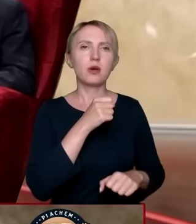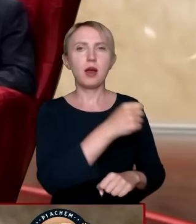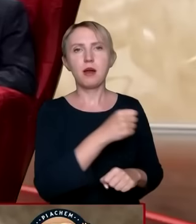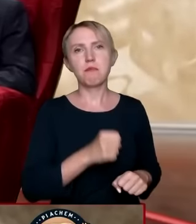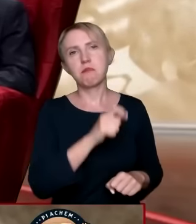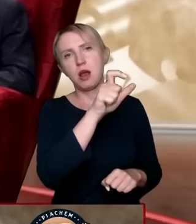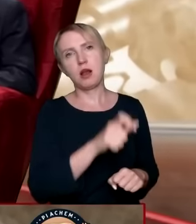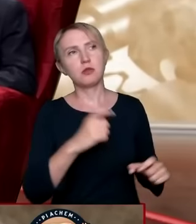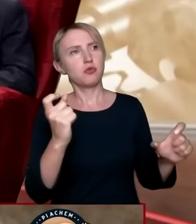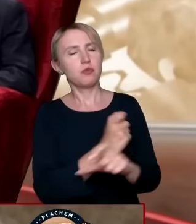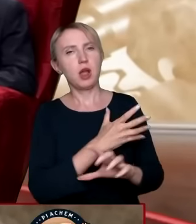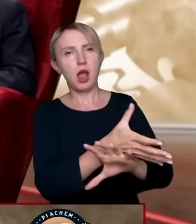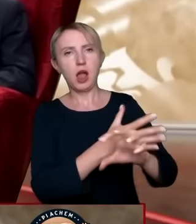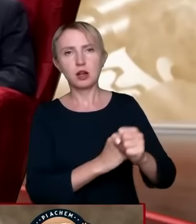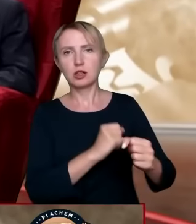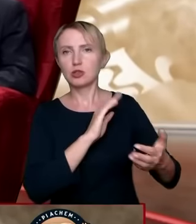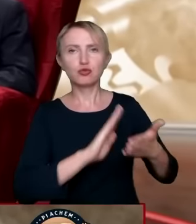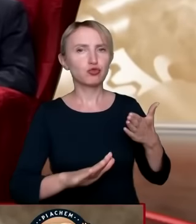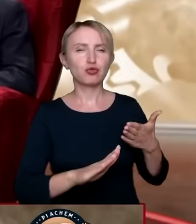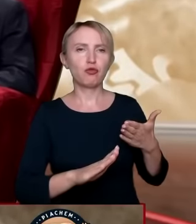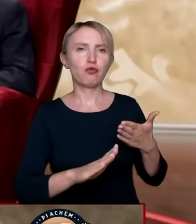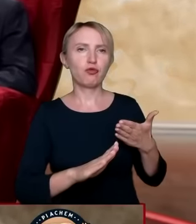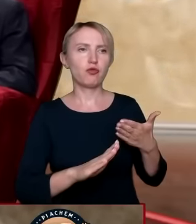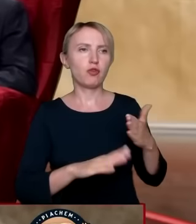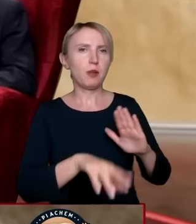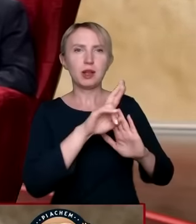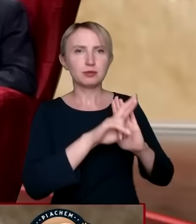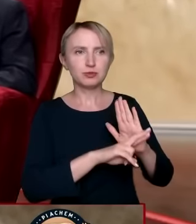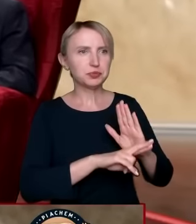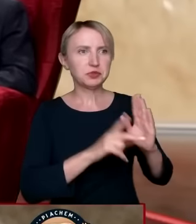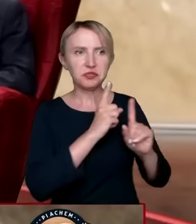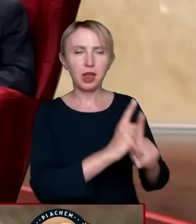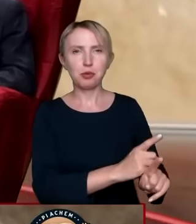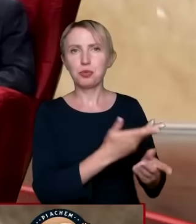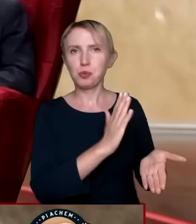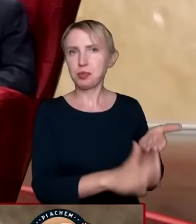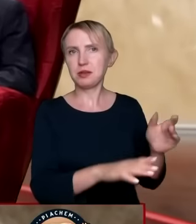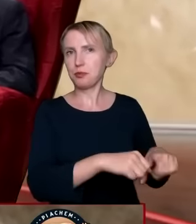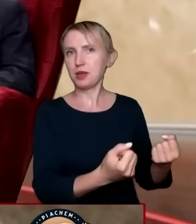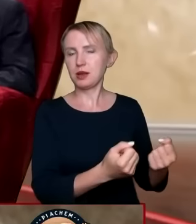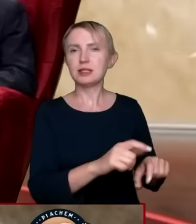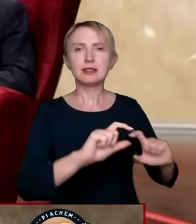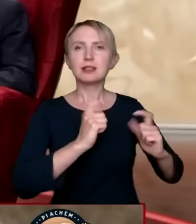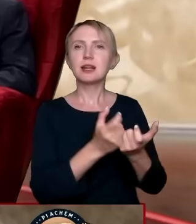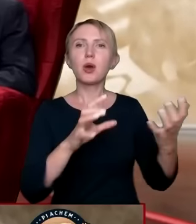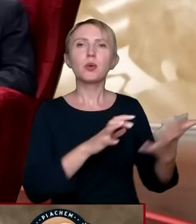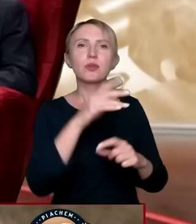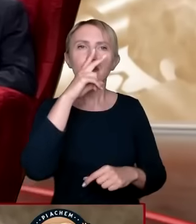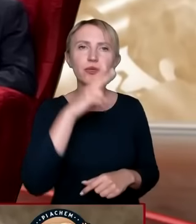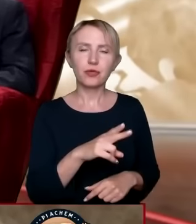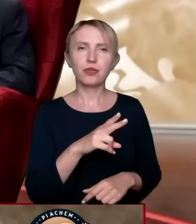kraju aresztować bez stosownych procedur. No i po prostu w na całym świecie patrzą się